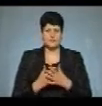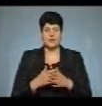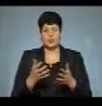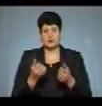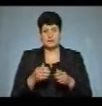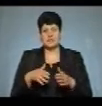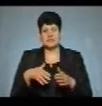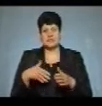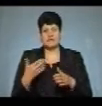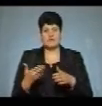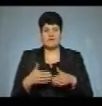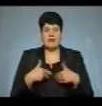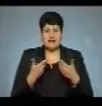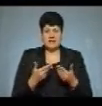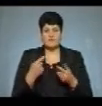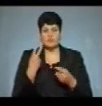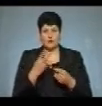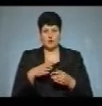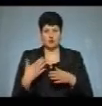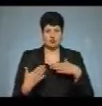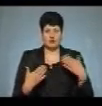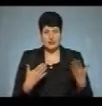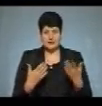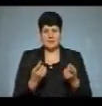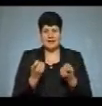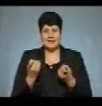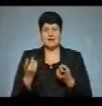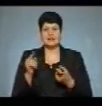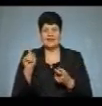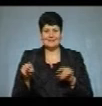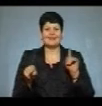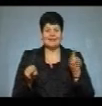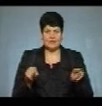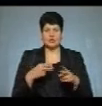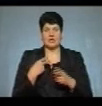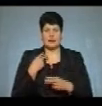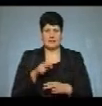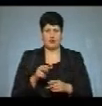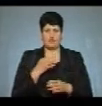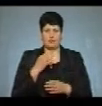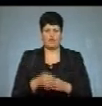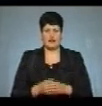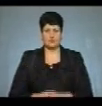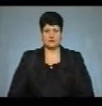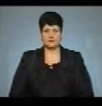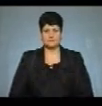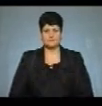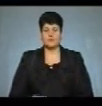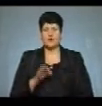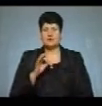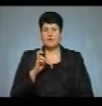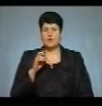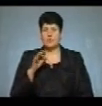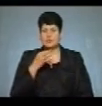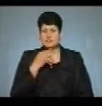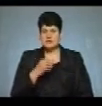звернення від двох сторін щодо притягнення тих і тих до кримінальної відповідальності. Олександр Богомол повідомив, що